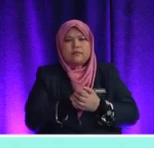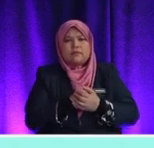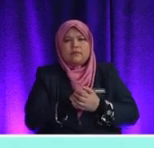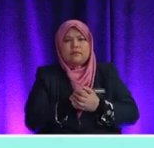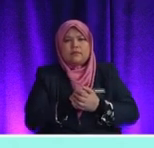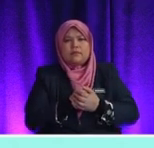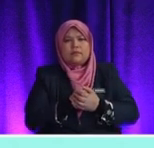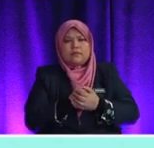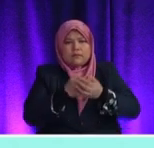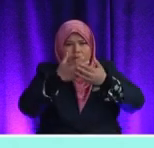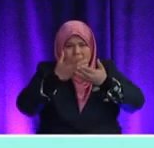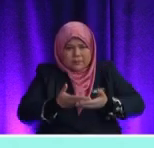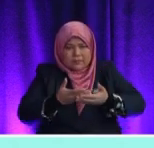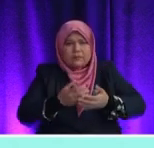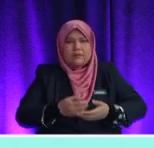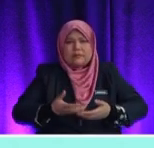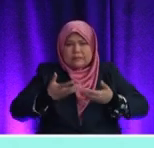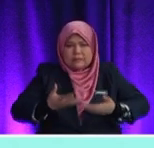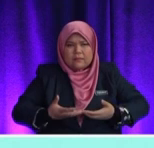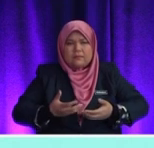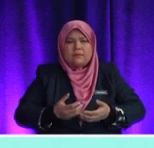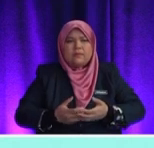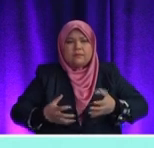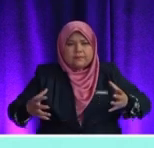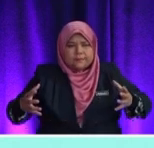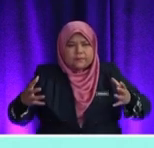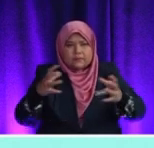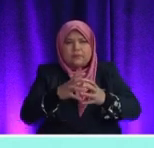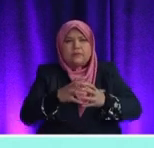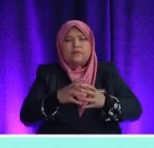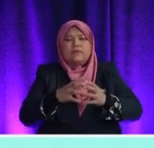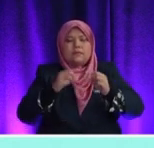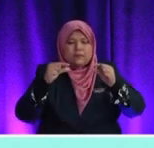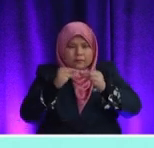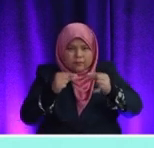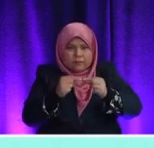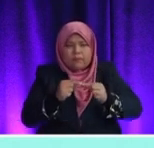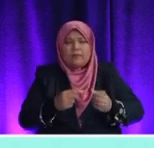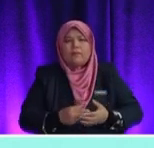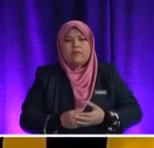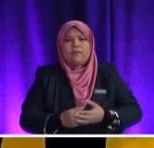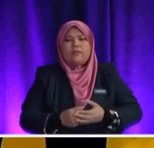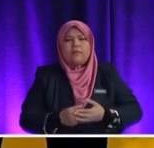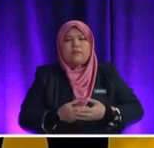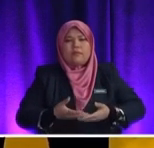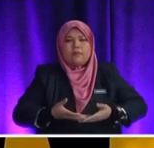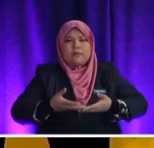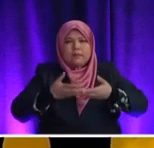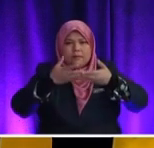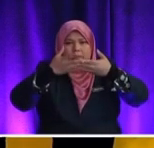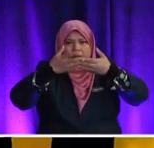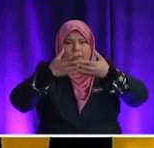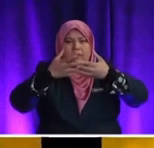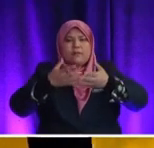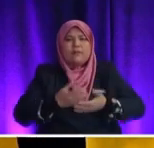diberi HD berat Oke mobil ada bergabung tiga ini sudah akan terenak ke bawah ketemu di akan naik ke atas diambil dari